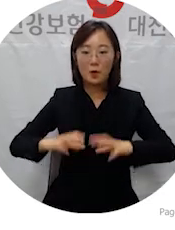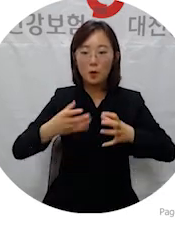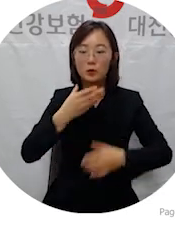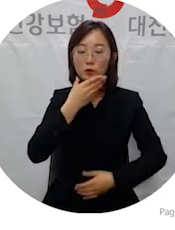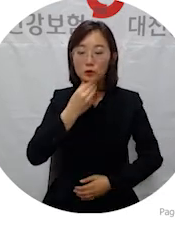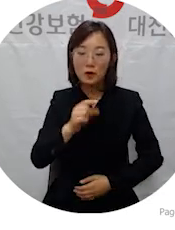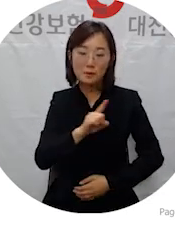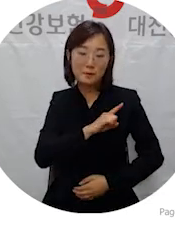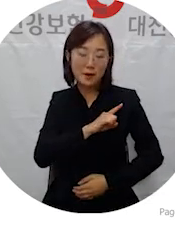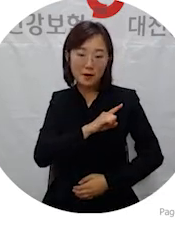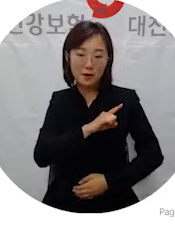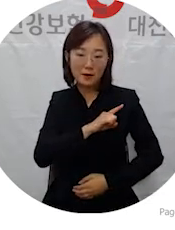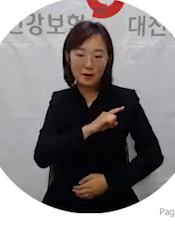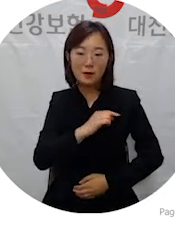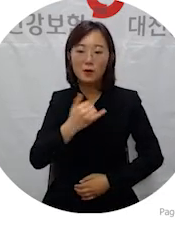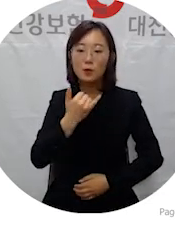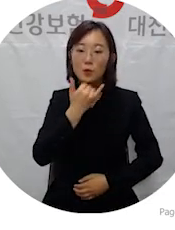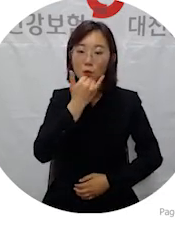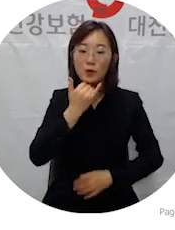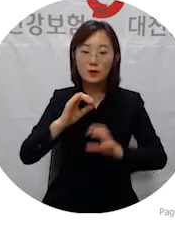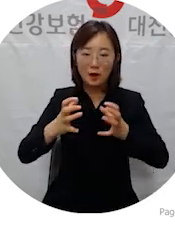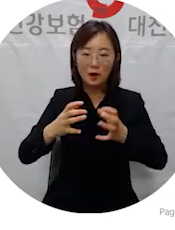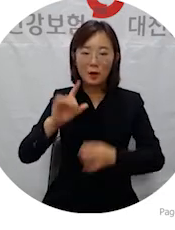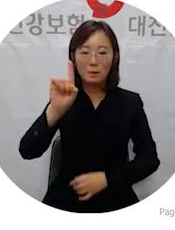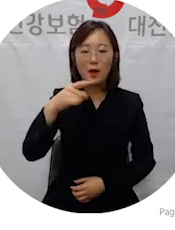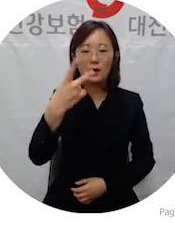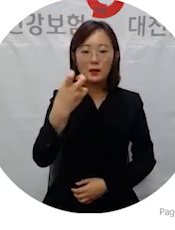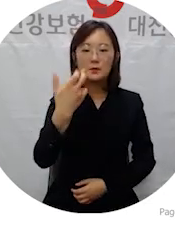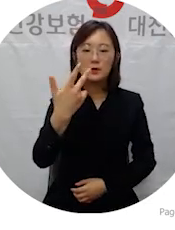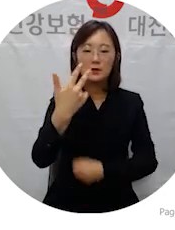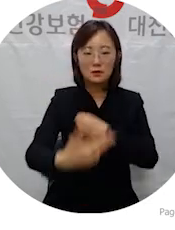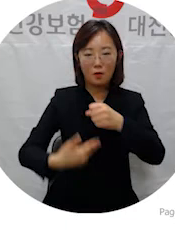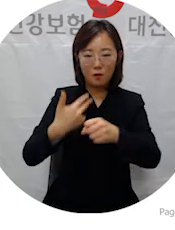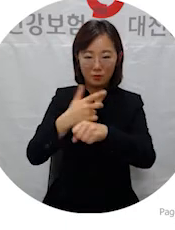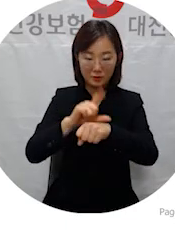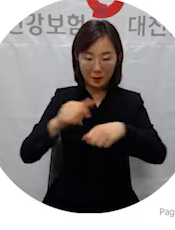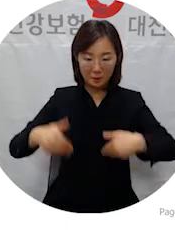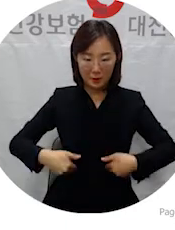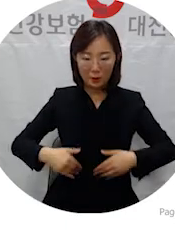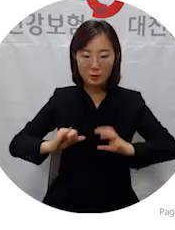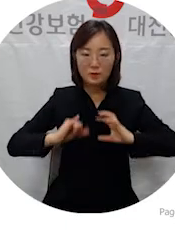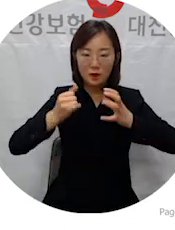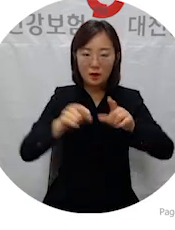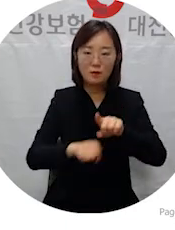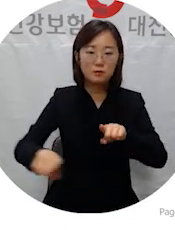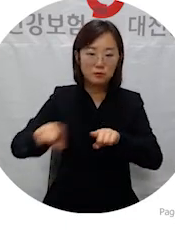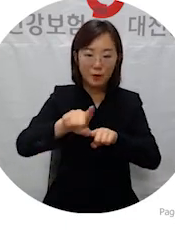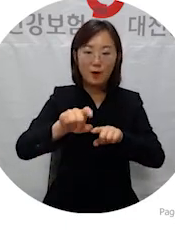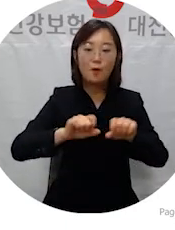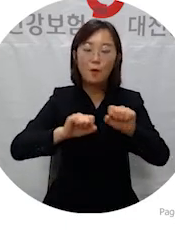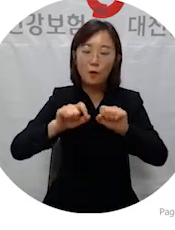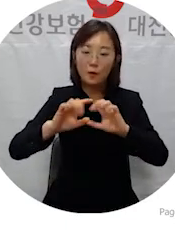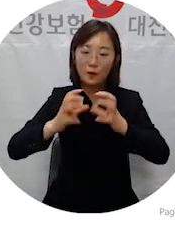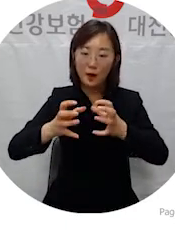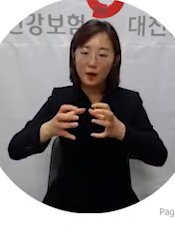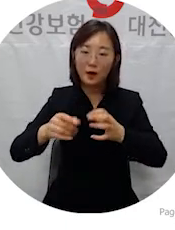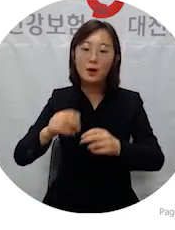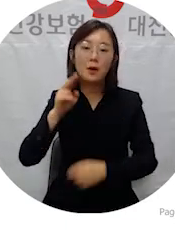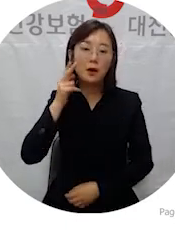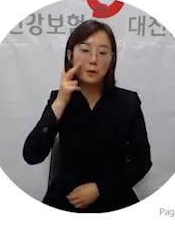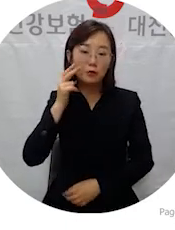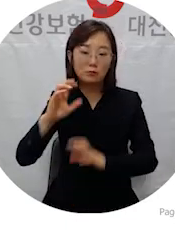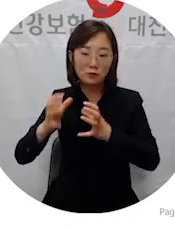독일조차도 127년이 걸렸으며 세계 초인류 선진국에 속한 미국은 현재 전 국민을